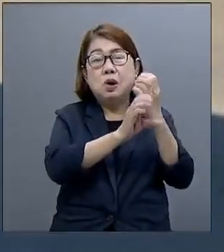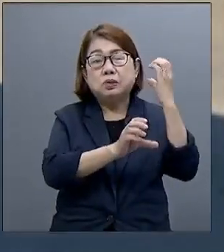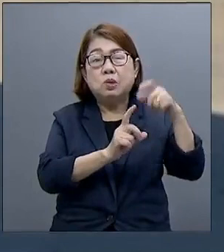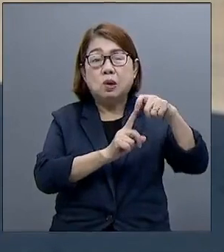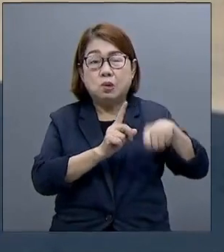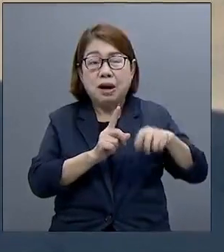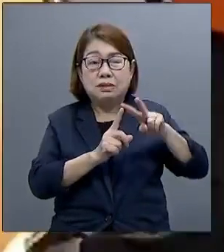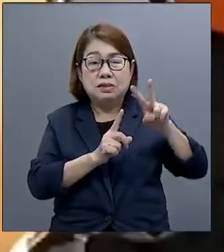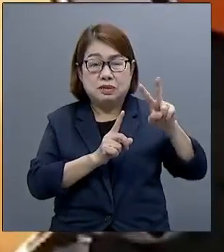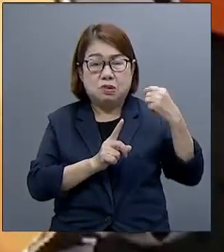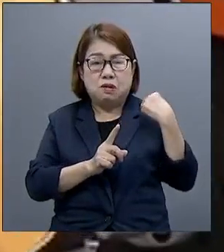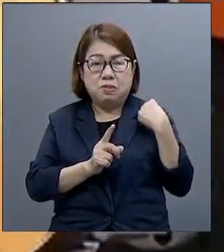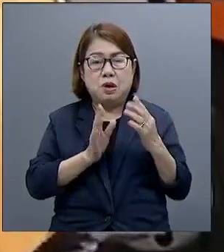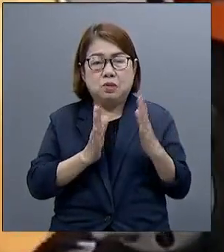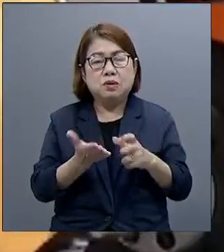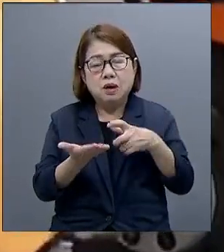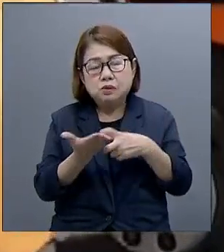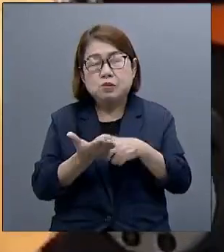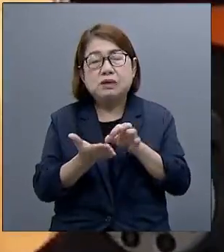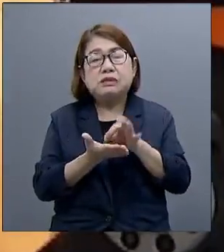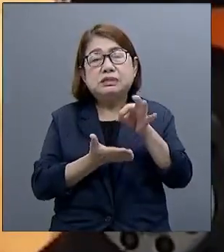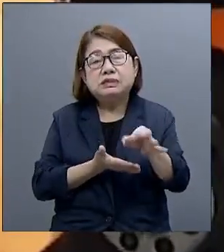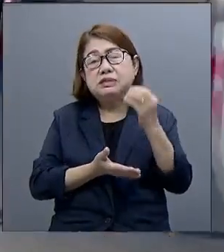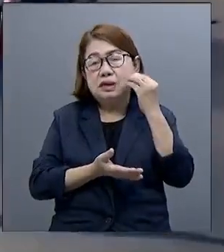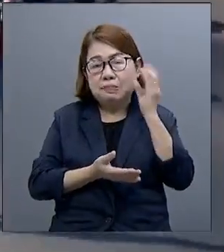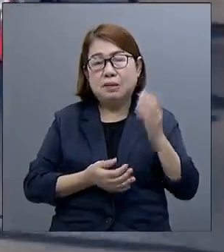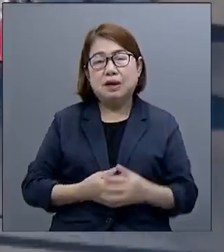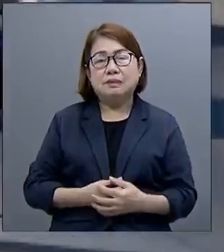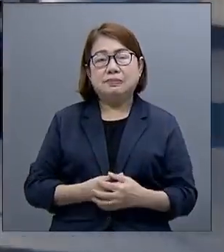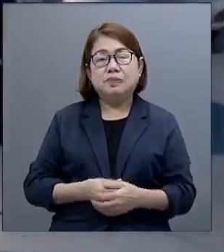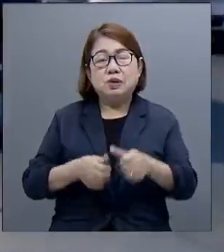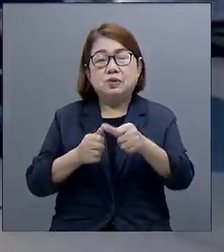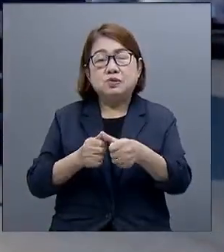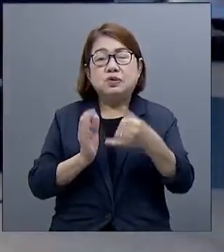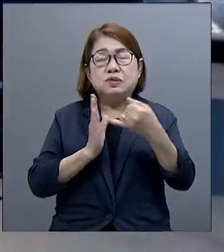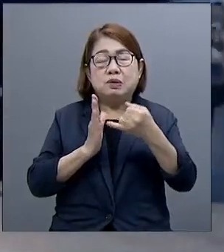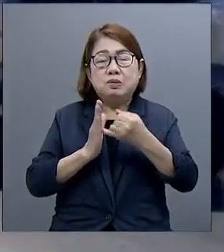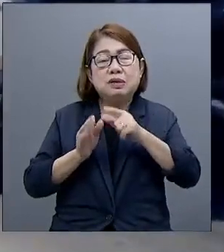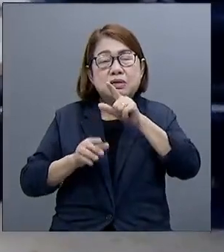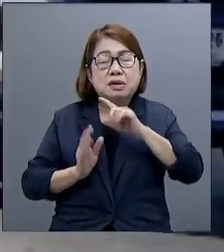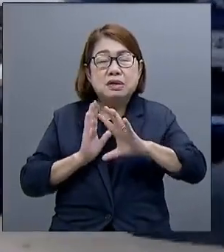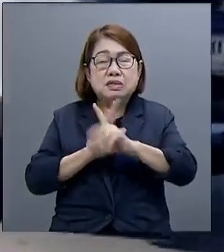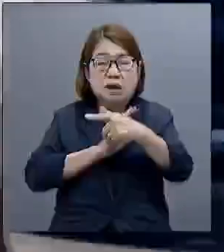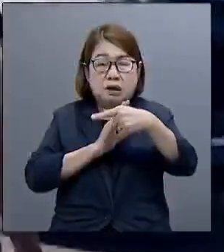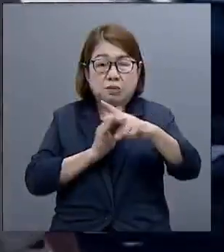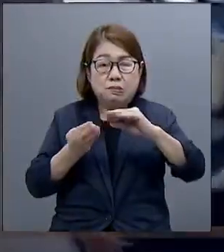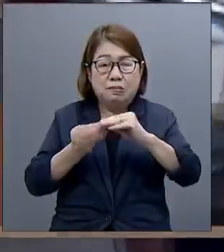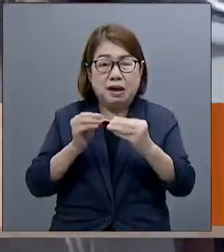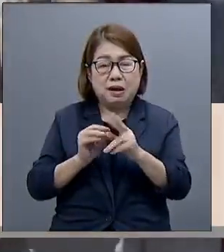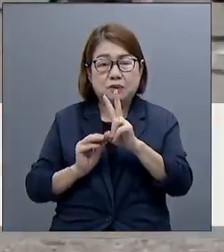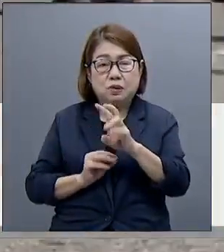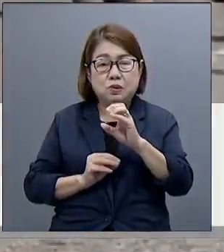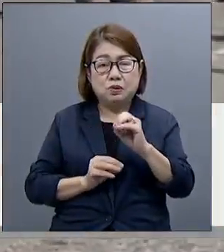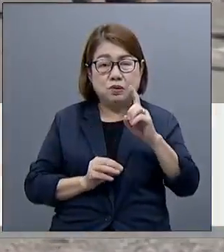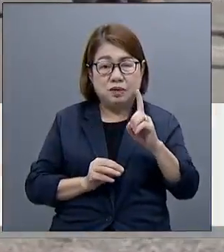เดินทางมาซื้อตั๋วกลับภูมิลำเนากันเป็นจำนวนมากที่ชัยภูมิถนนสาย 2011ชัยภูมิศีคิ้วเป็นเส้น